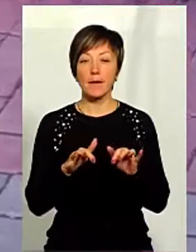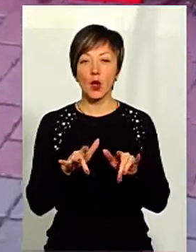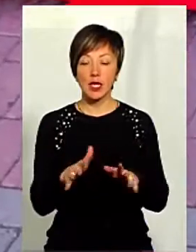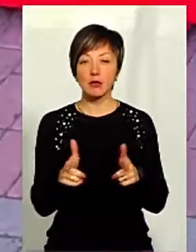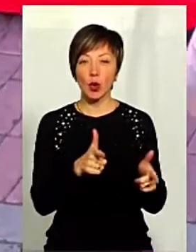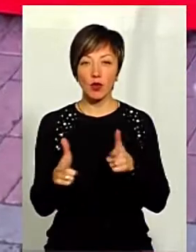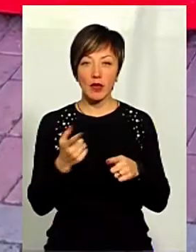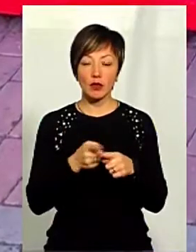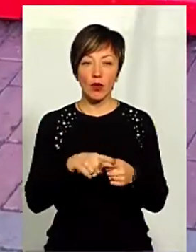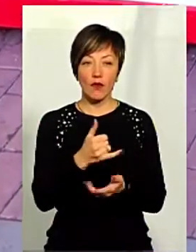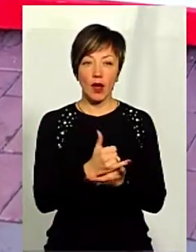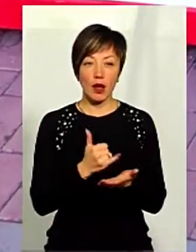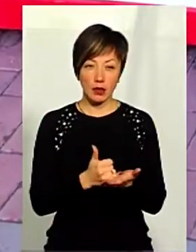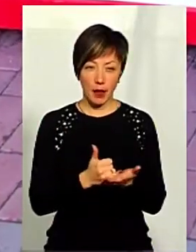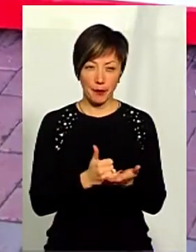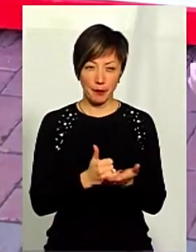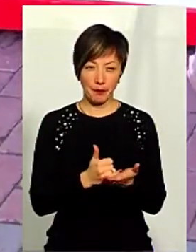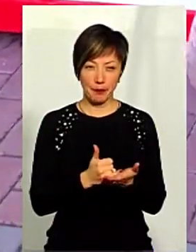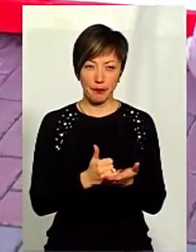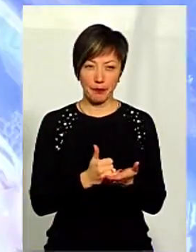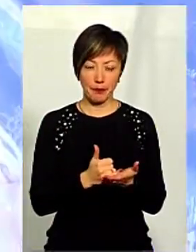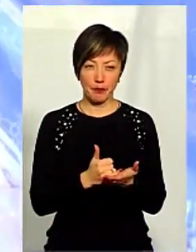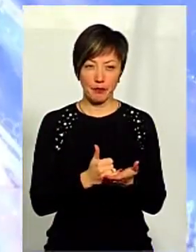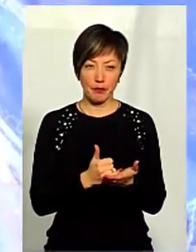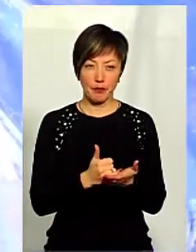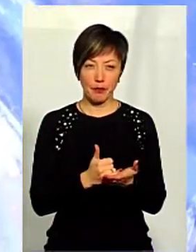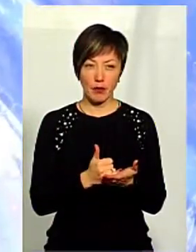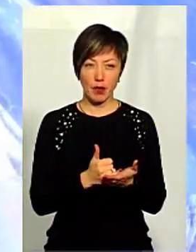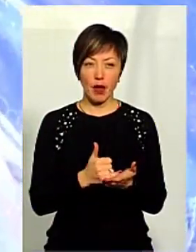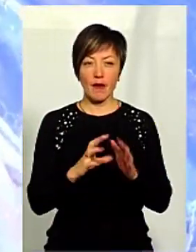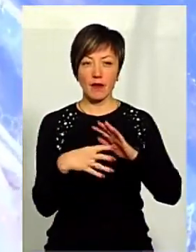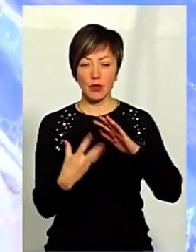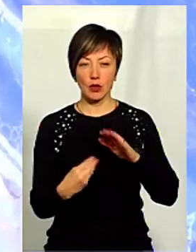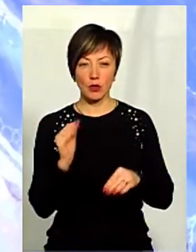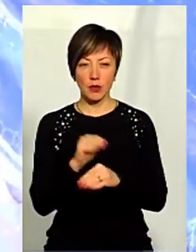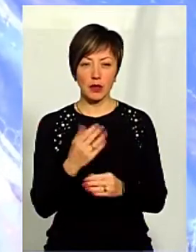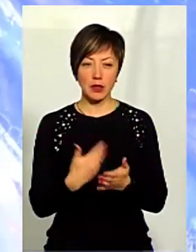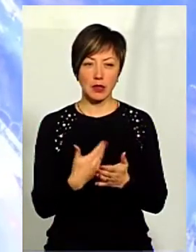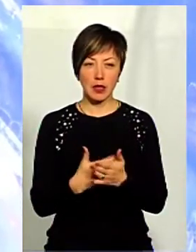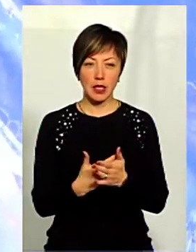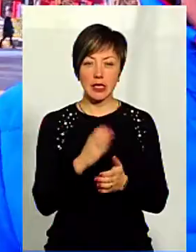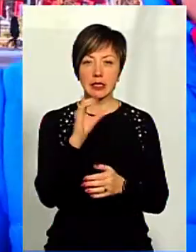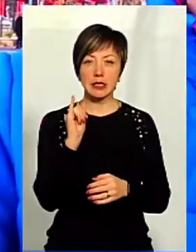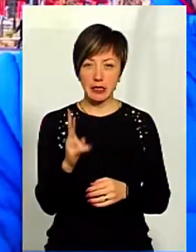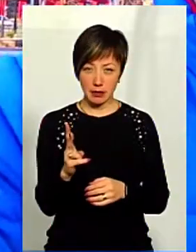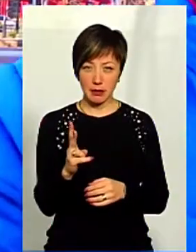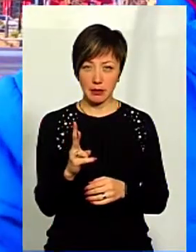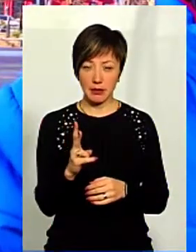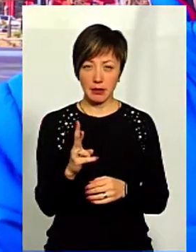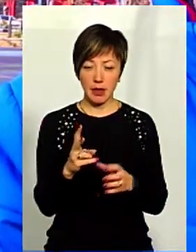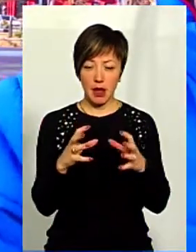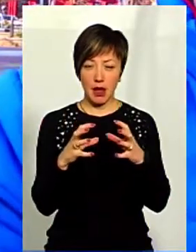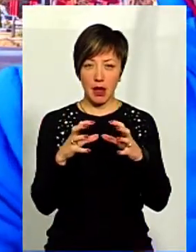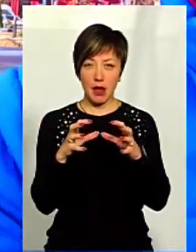приготування цього вина, тобто бродить виноградне вино, додається, наприклад, гранатовий сік, воно